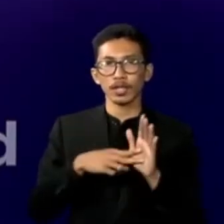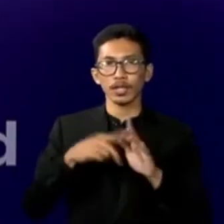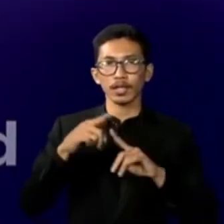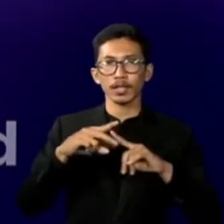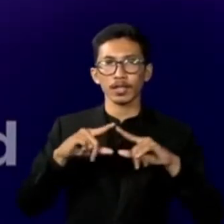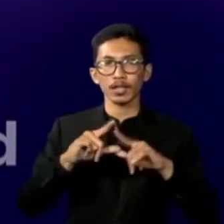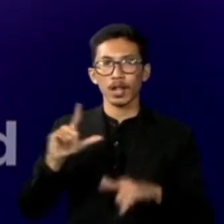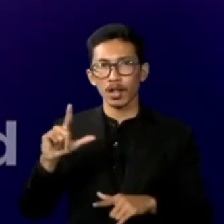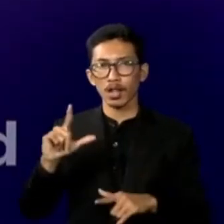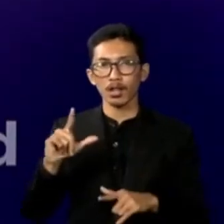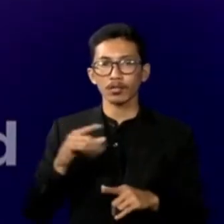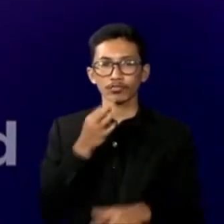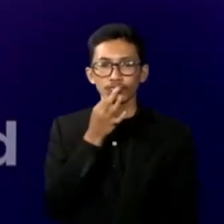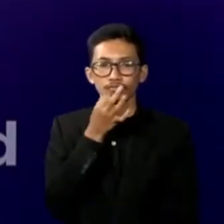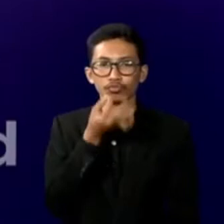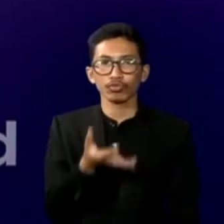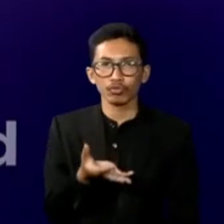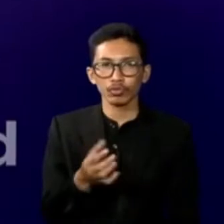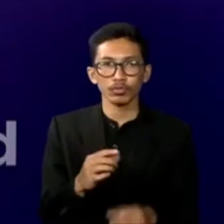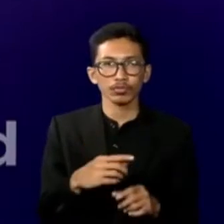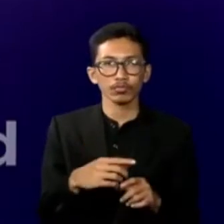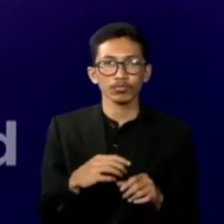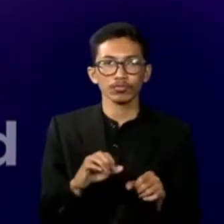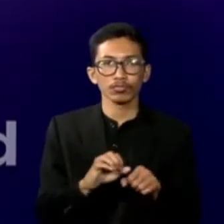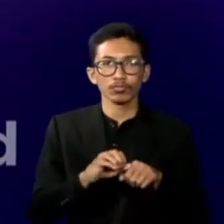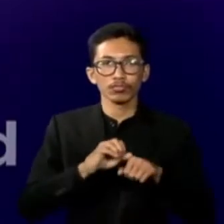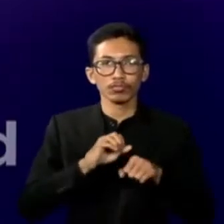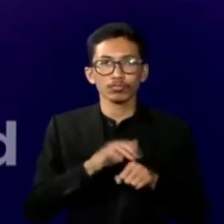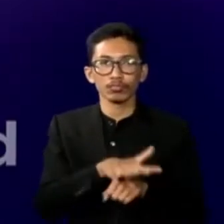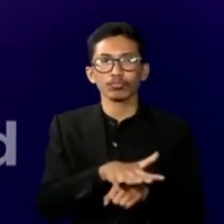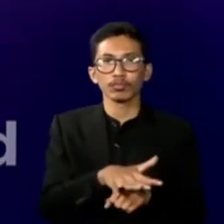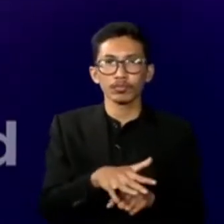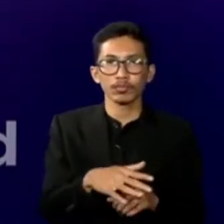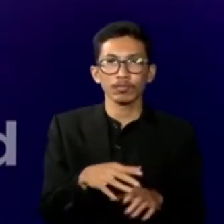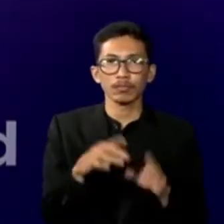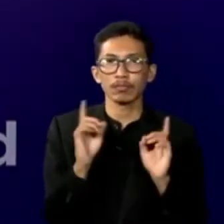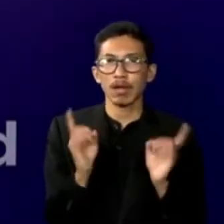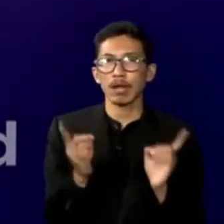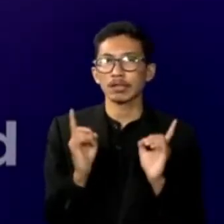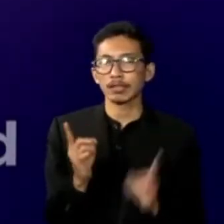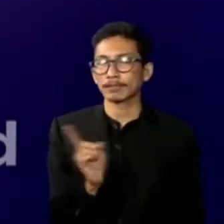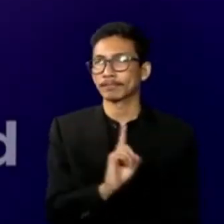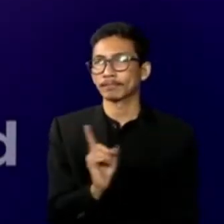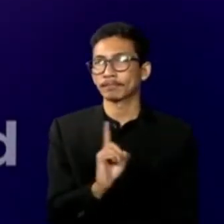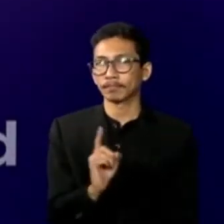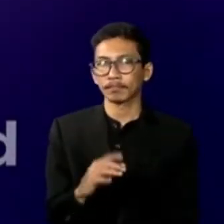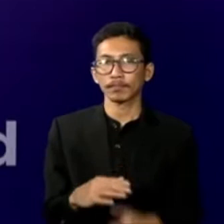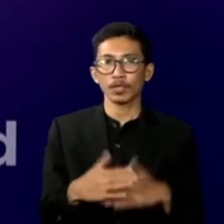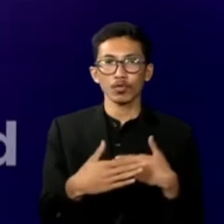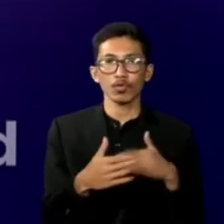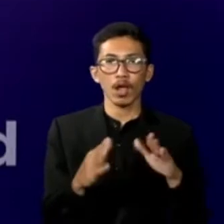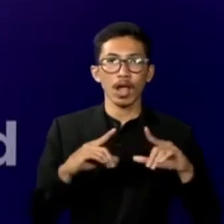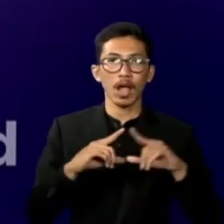airborn jadi penularannya jadi lebih berbahaya kalau Airborne itu karena begitu orang masuk di